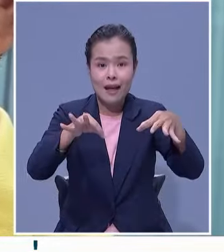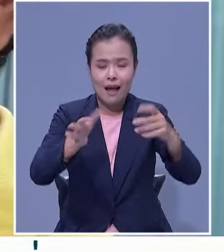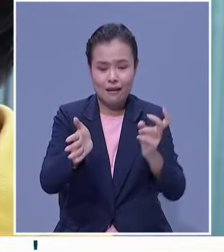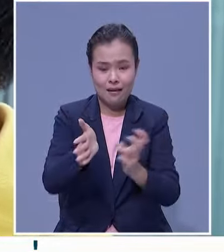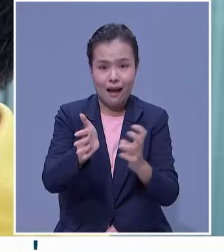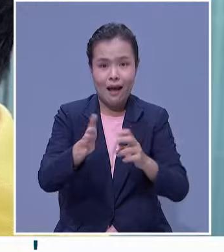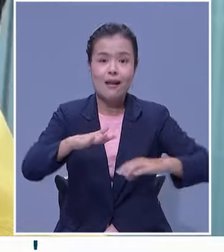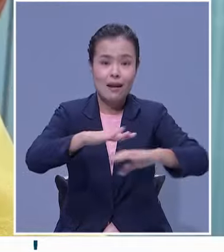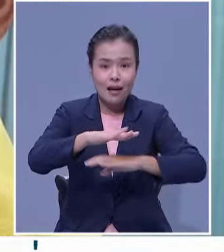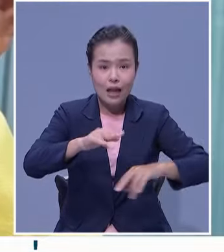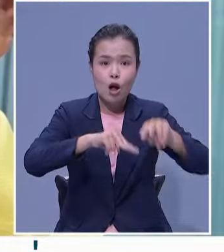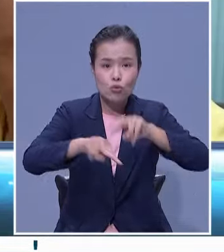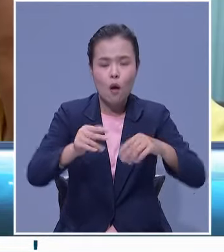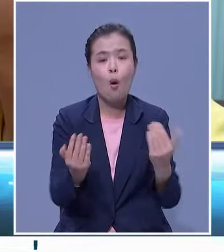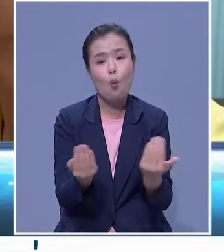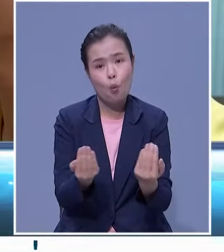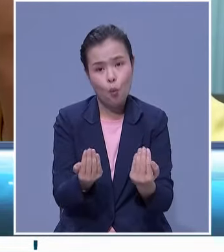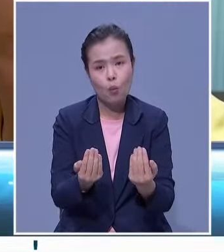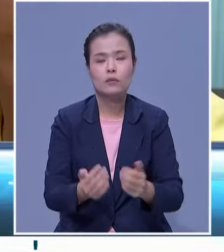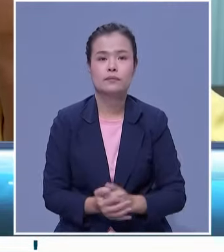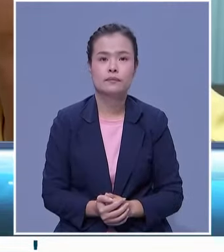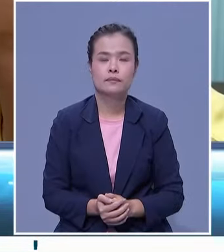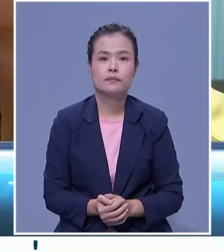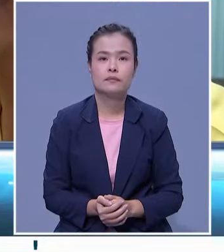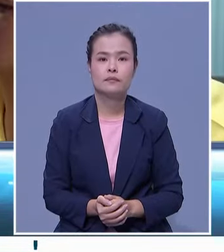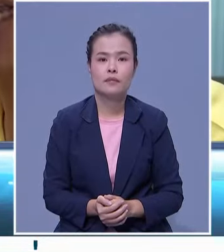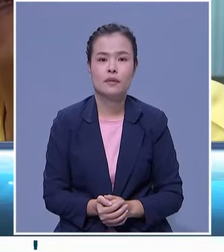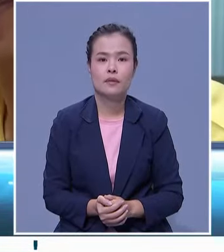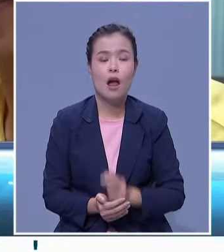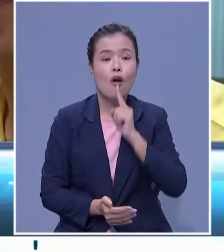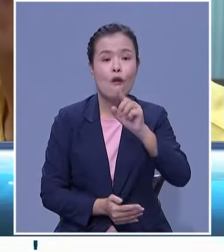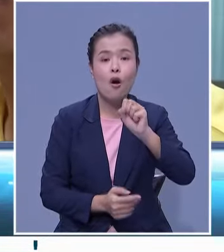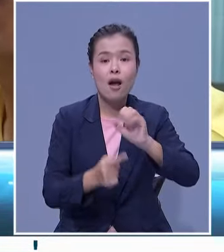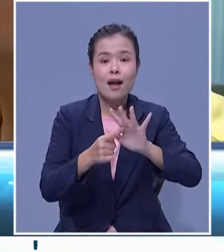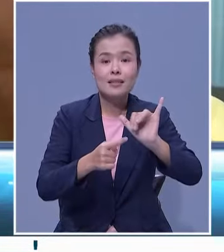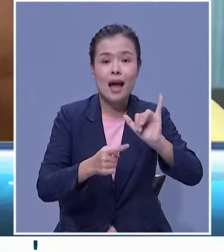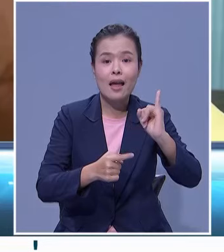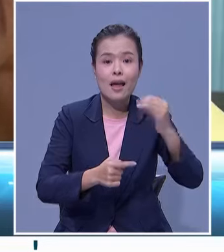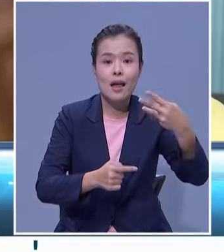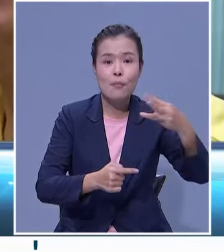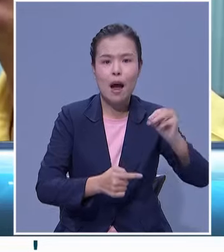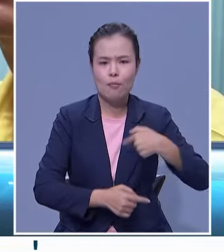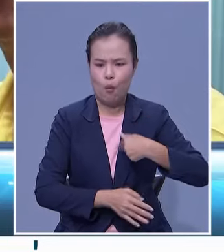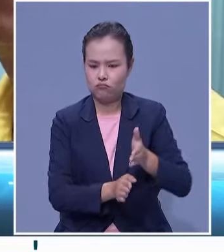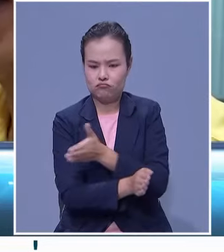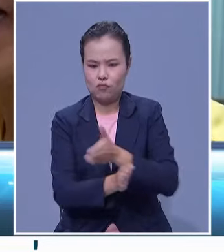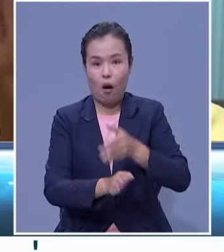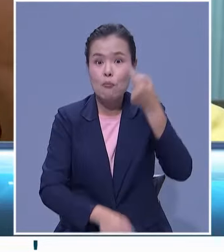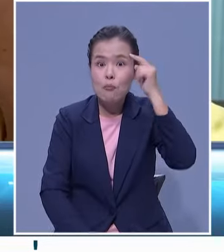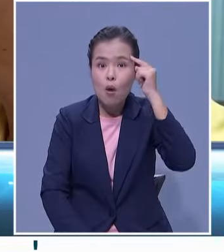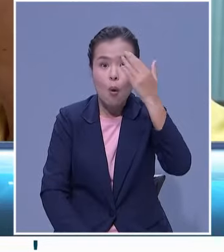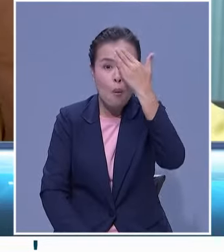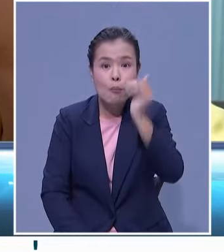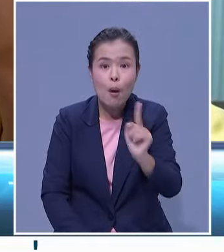ต่างๆมาเพื่อที่จะดูแลลูกๆในส่วนที่ไปร้องสายไหมผมไม่รู้เรื่องหน้าเพราะอะไร